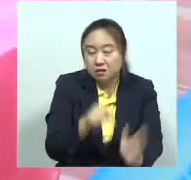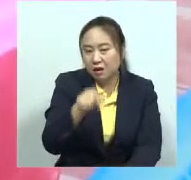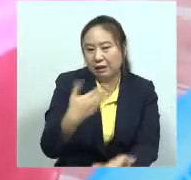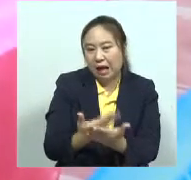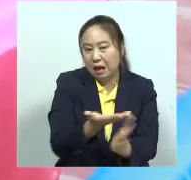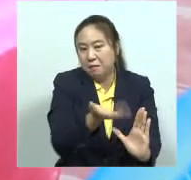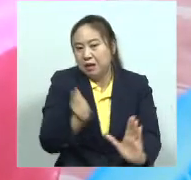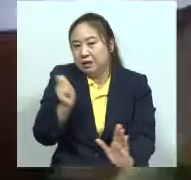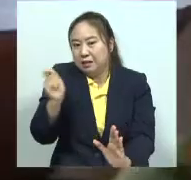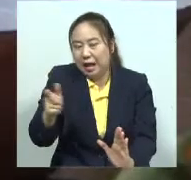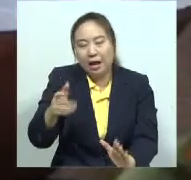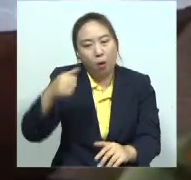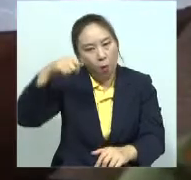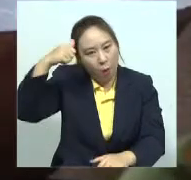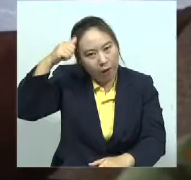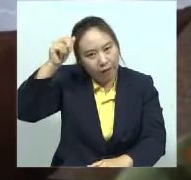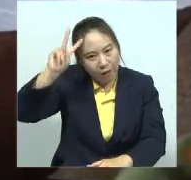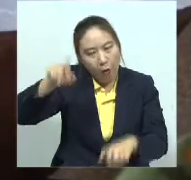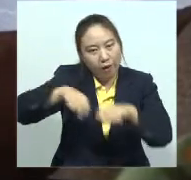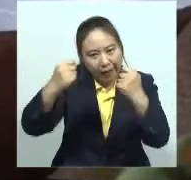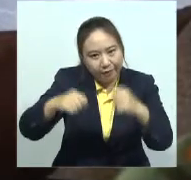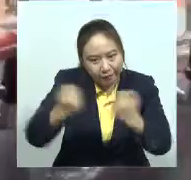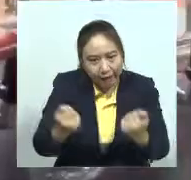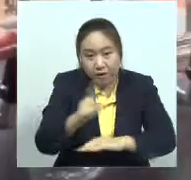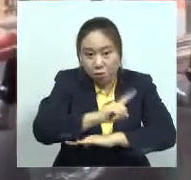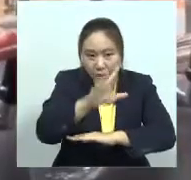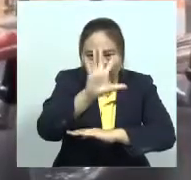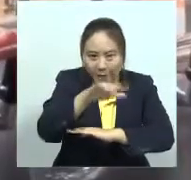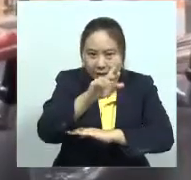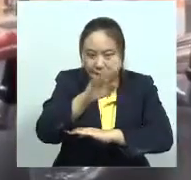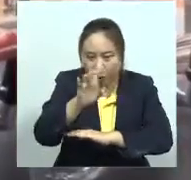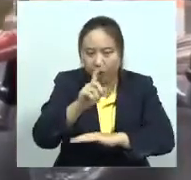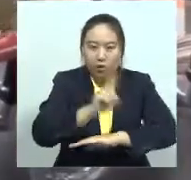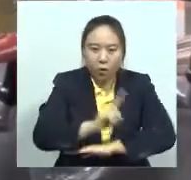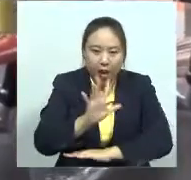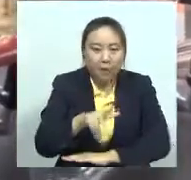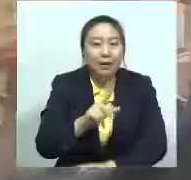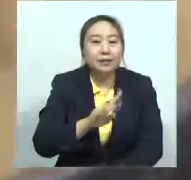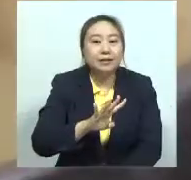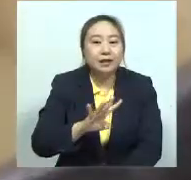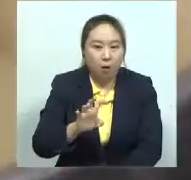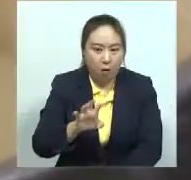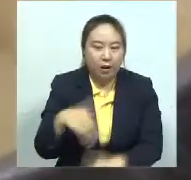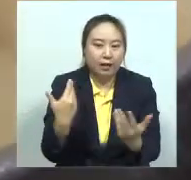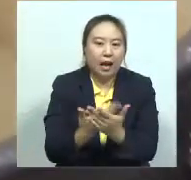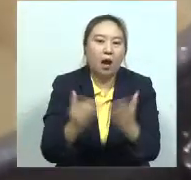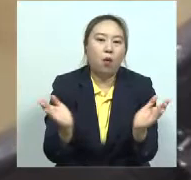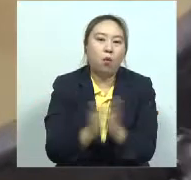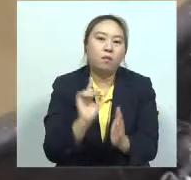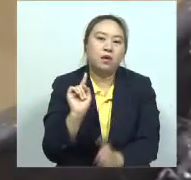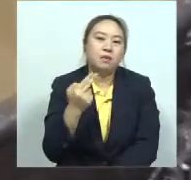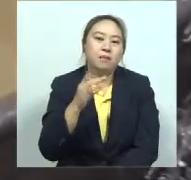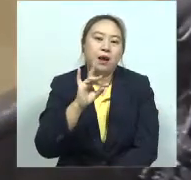ายวันจำนวน2วันวันละ 5,400 บาทกับผู้รับจ้างจำนวนเงินทั้งสิ้น 1,800 บ